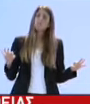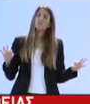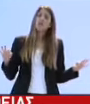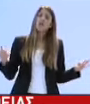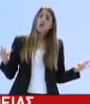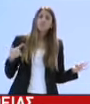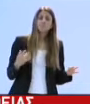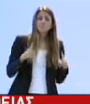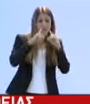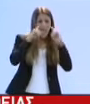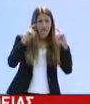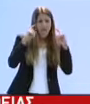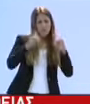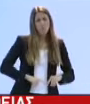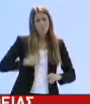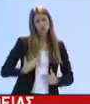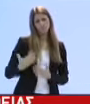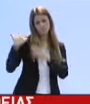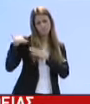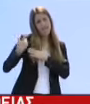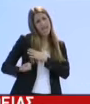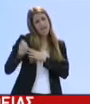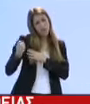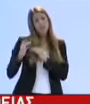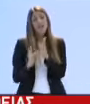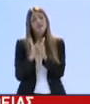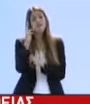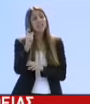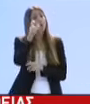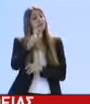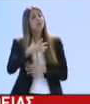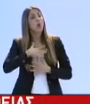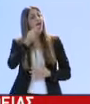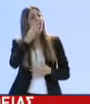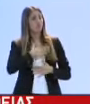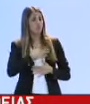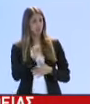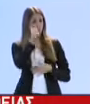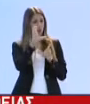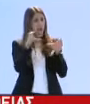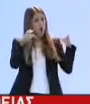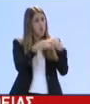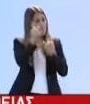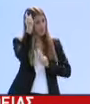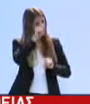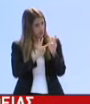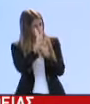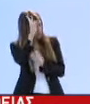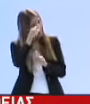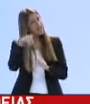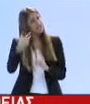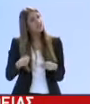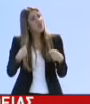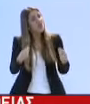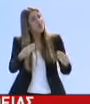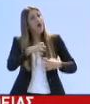στο ιστορικό μας χρέος. Βελτιώνουμε τον ίδιο μας, τον εαυτό πρώτα απ' όλα και δίνουμε